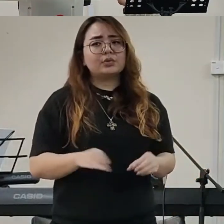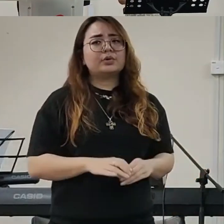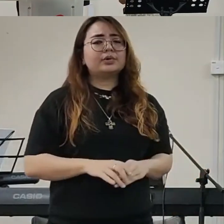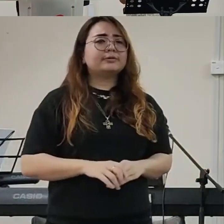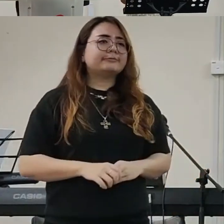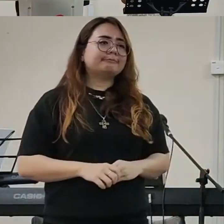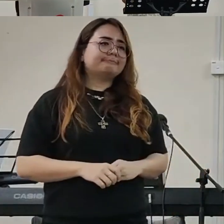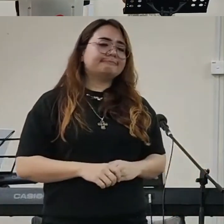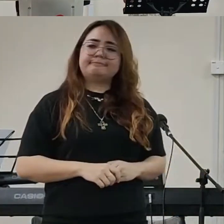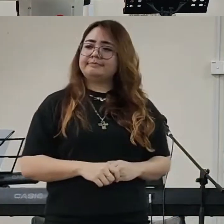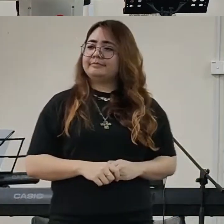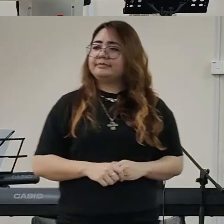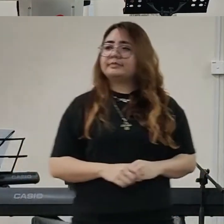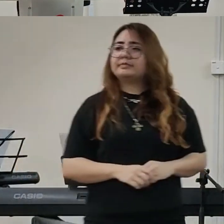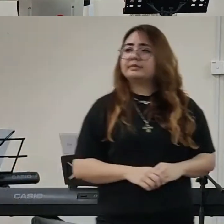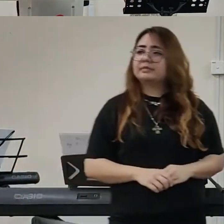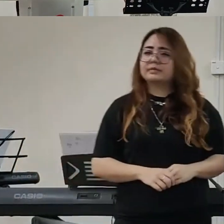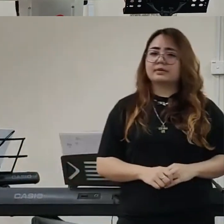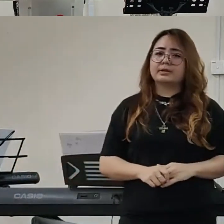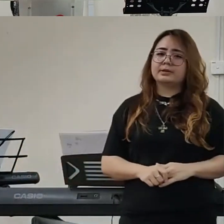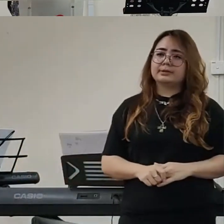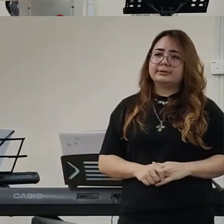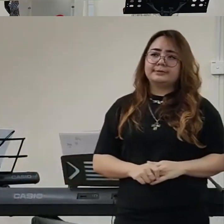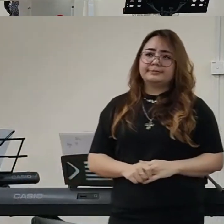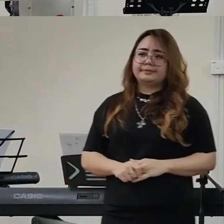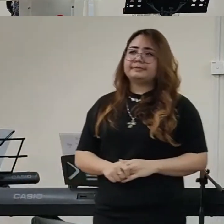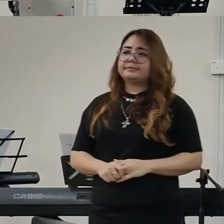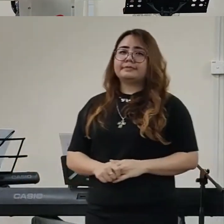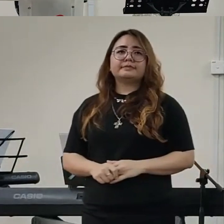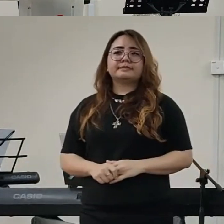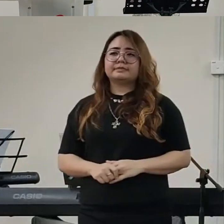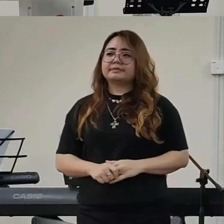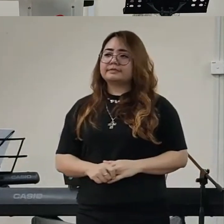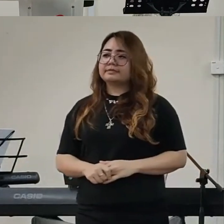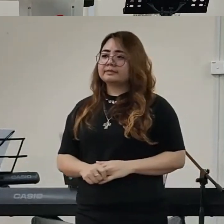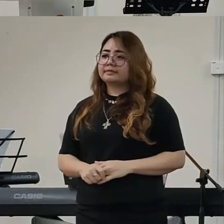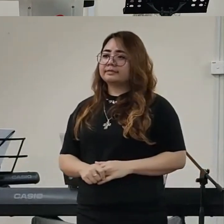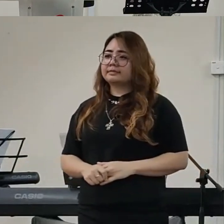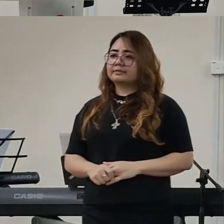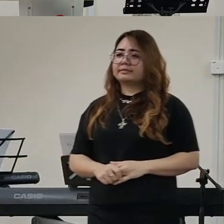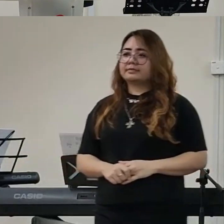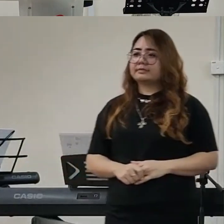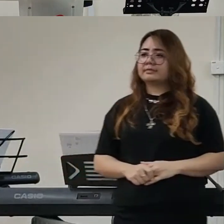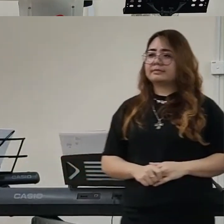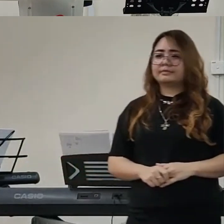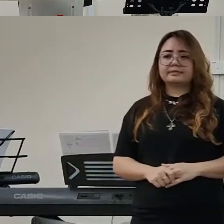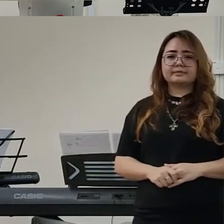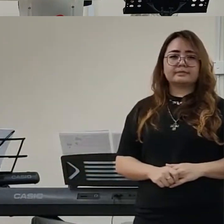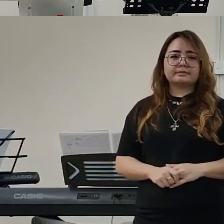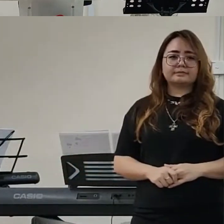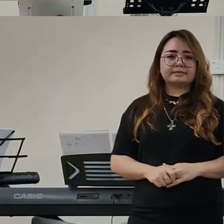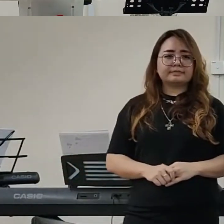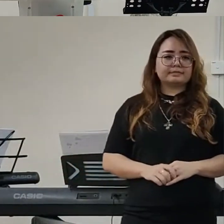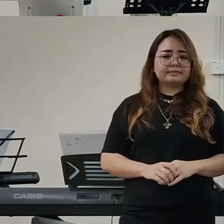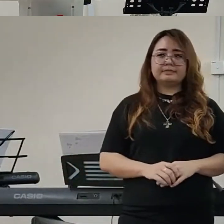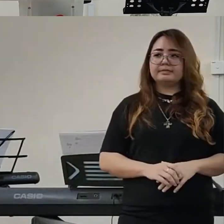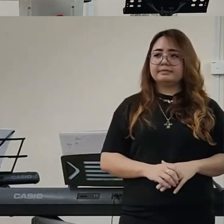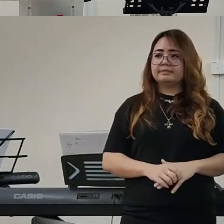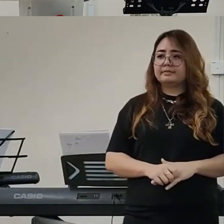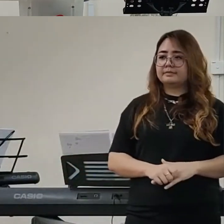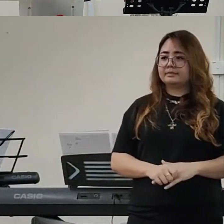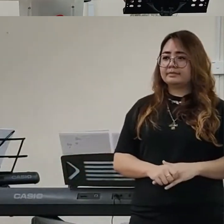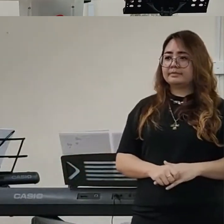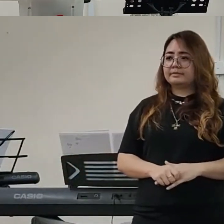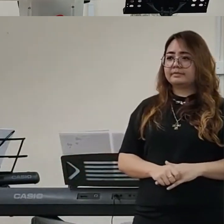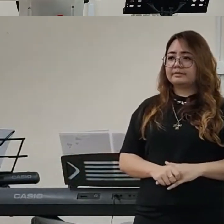很多信徒呢，现在就是没有牧养羊群，所以今天你看到这个这章的这个条文呢是很重要的，因为如果我们不